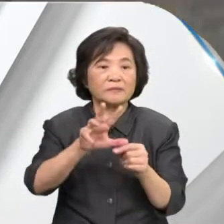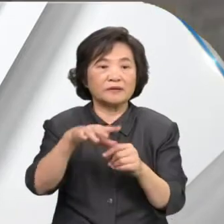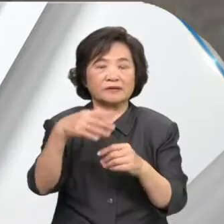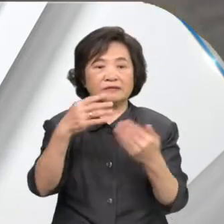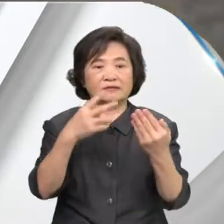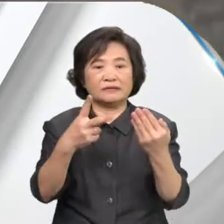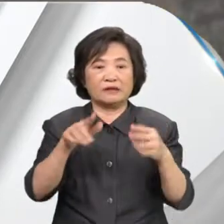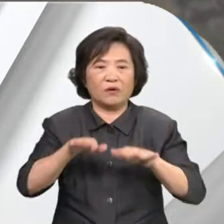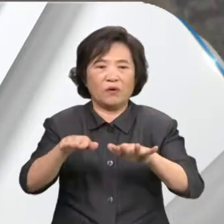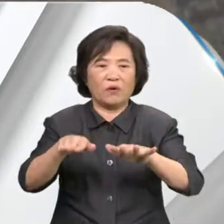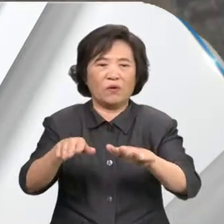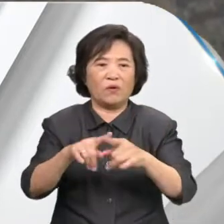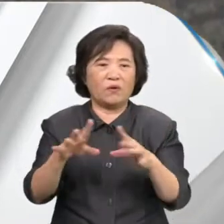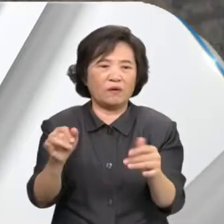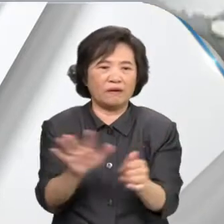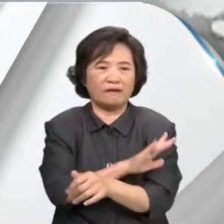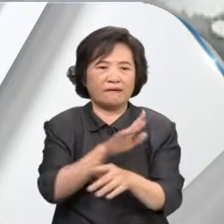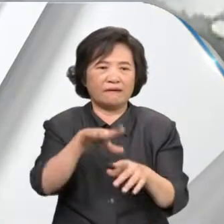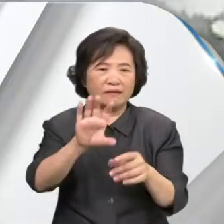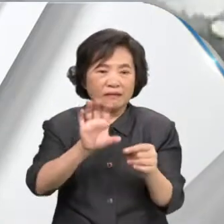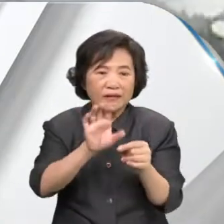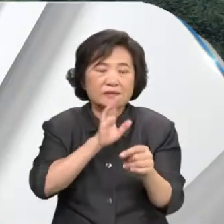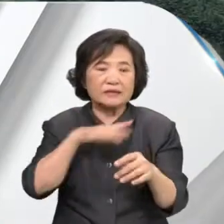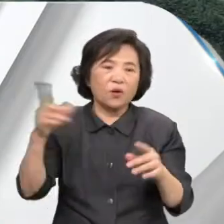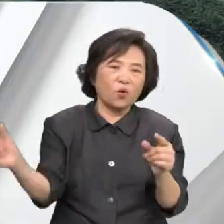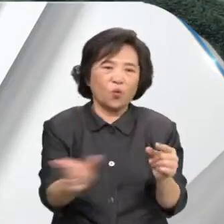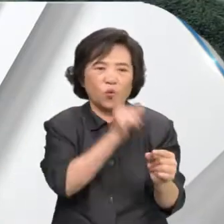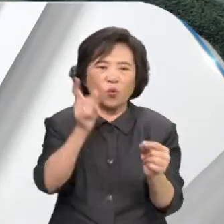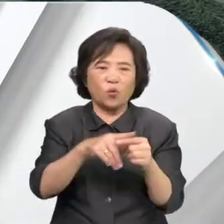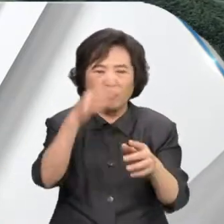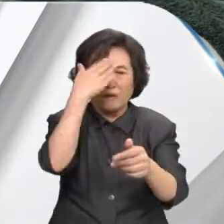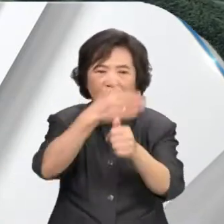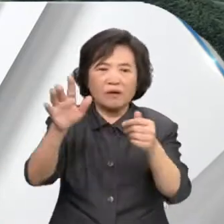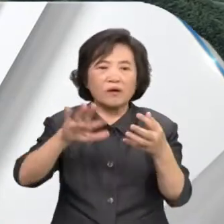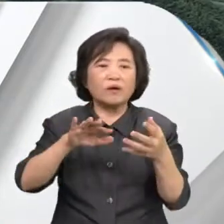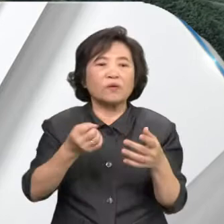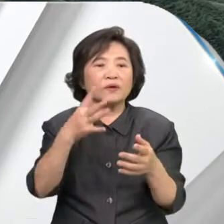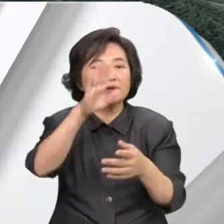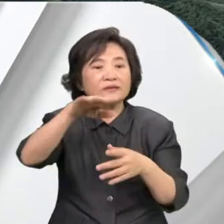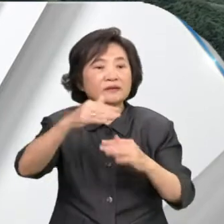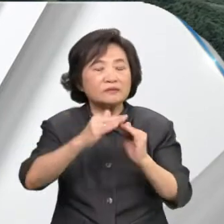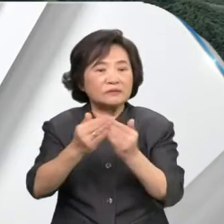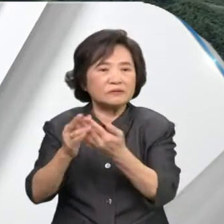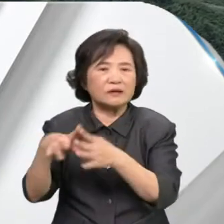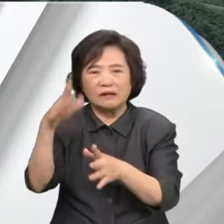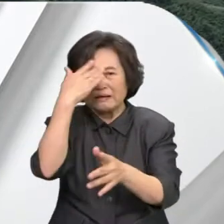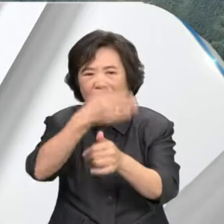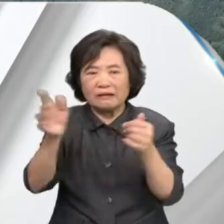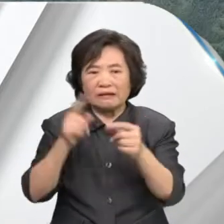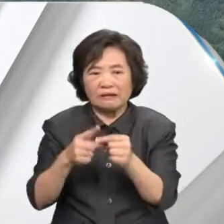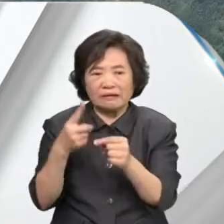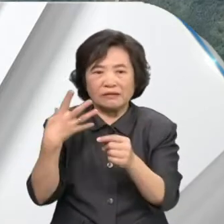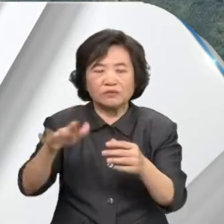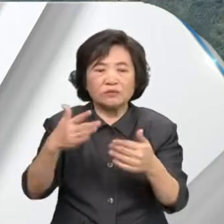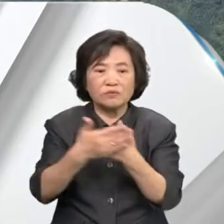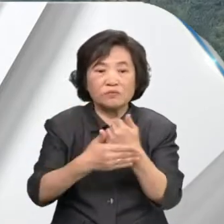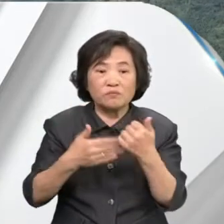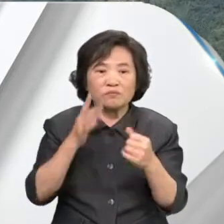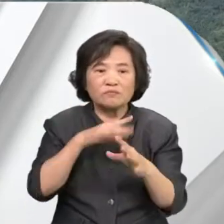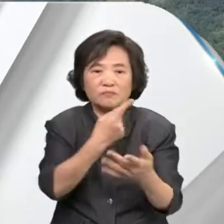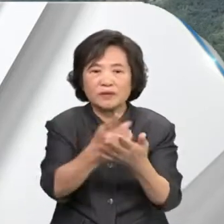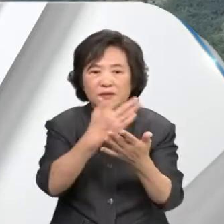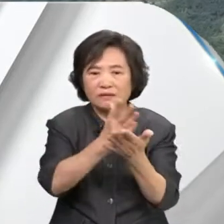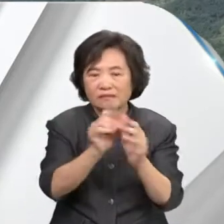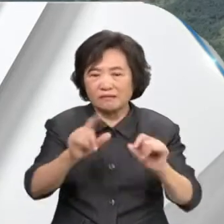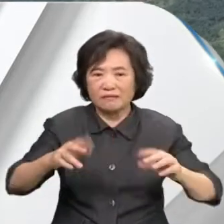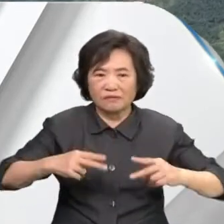九年热带气候同九十年嘅那里风采破坏园林发展村嘅生态，按多年来同经过水土保持局嘅各项建